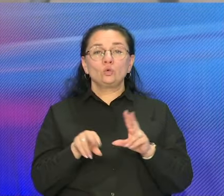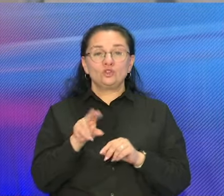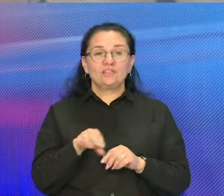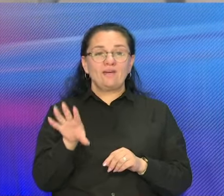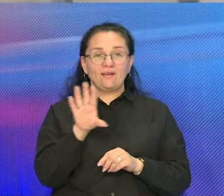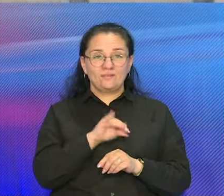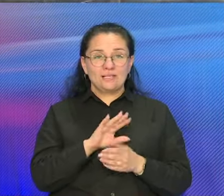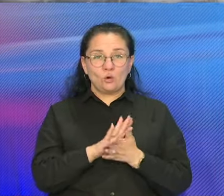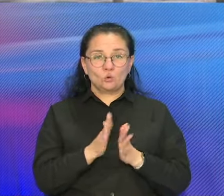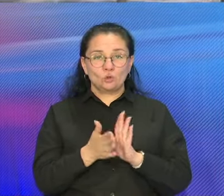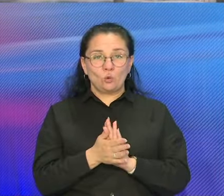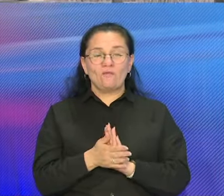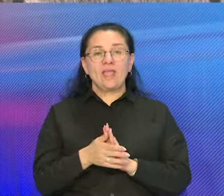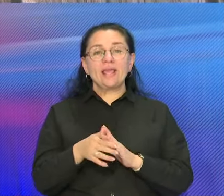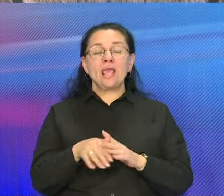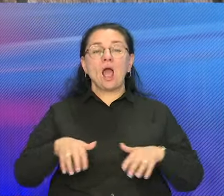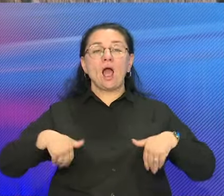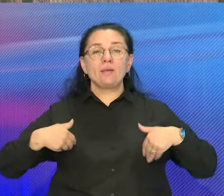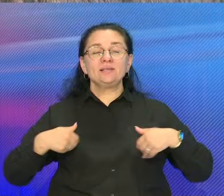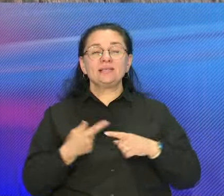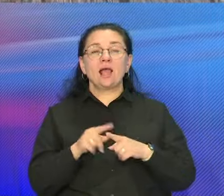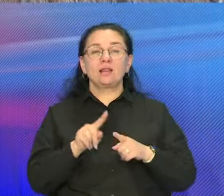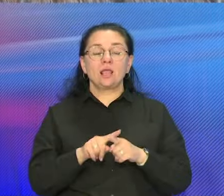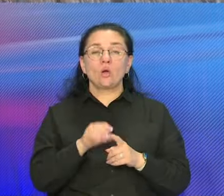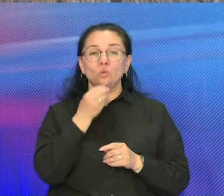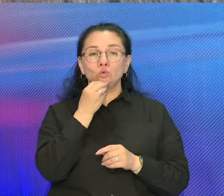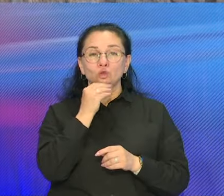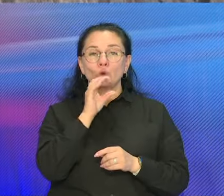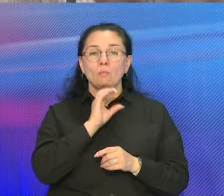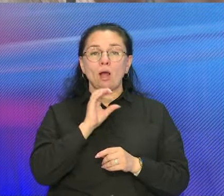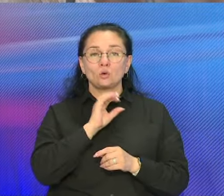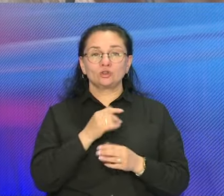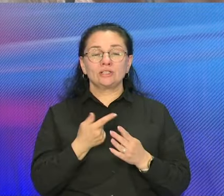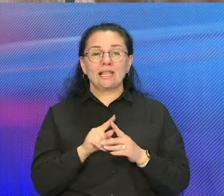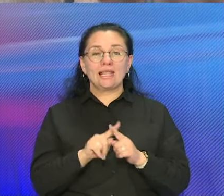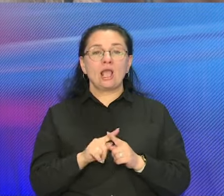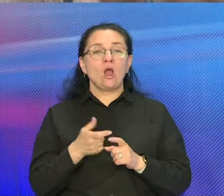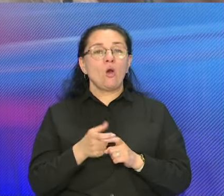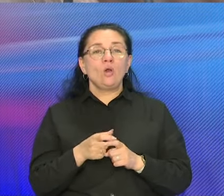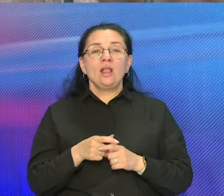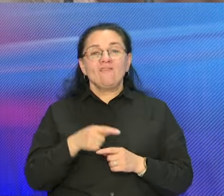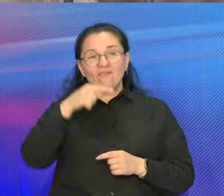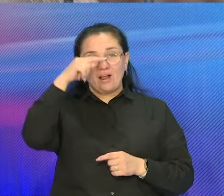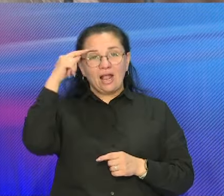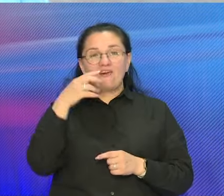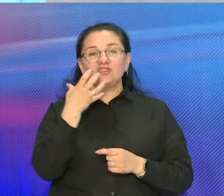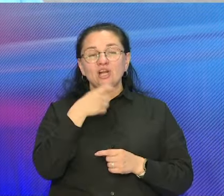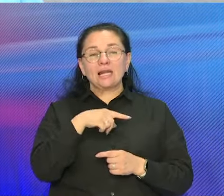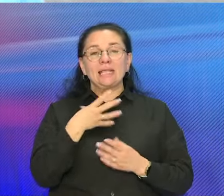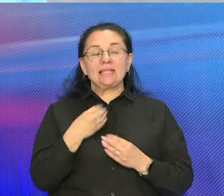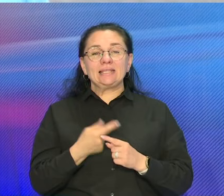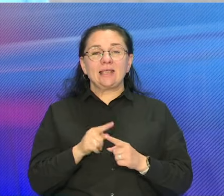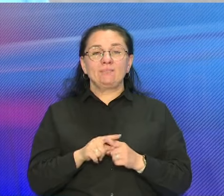Для медведзів і малп, наприклад, гатуюць самаробны мороженая, якім тая захвотай ласуюцца ў гарадшы дні Медведзям,